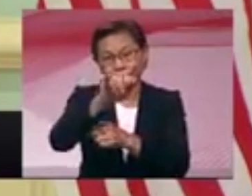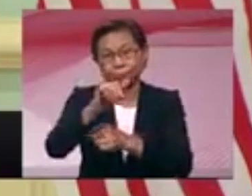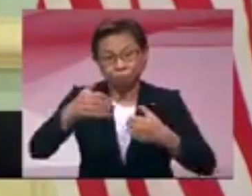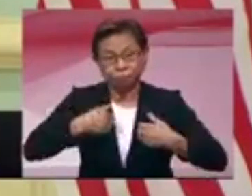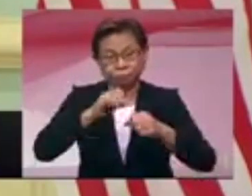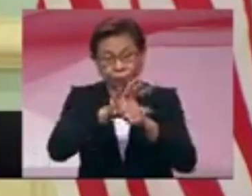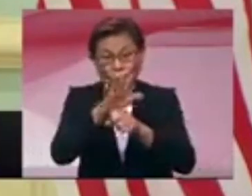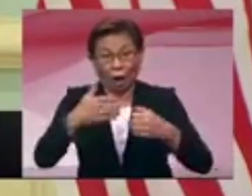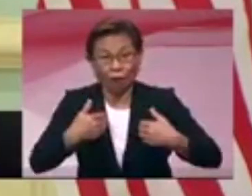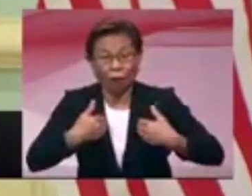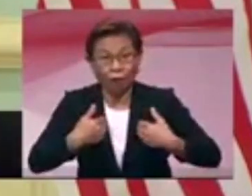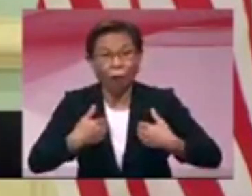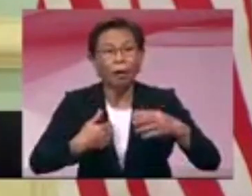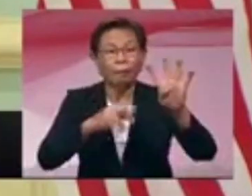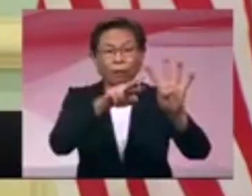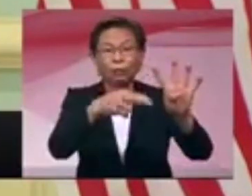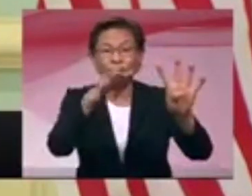ini. Seramai